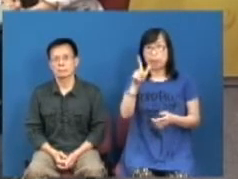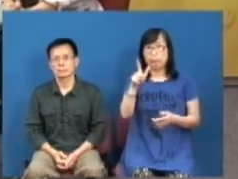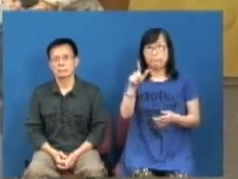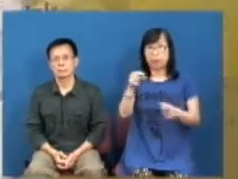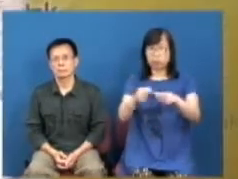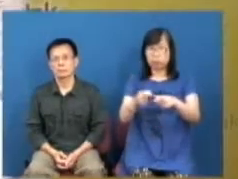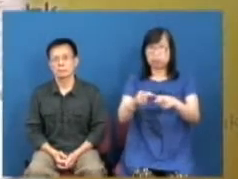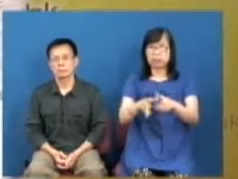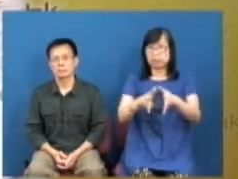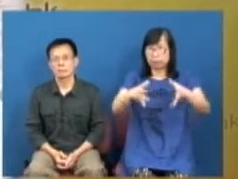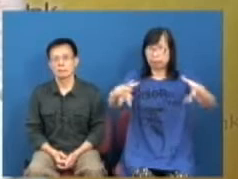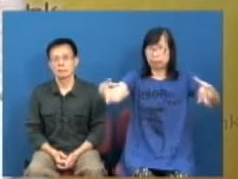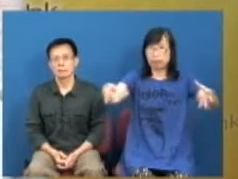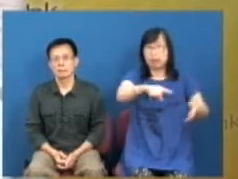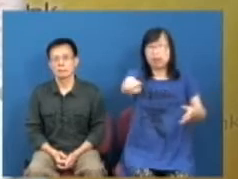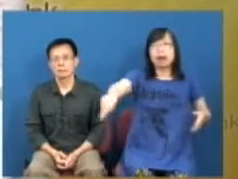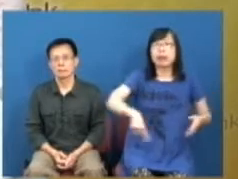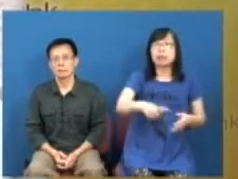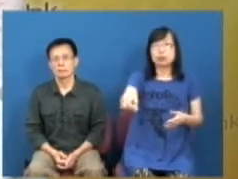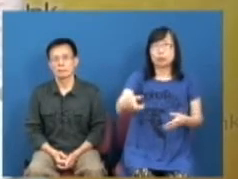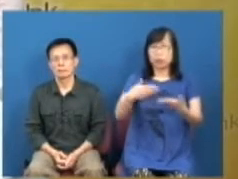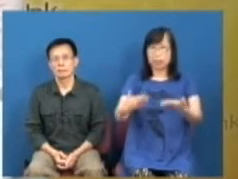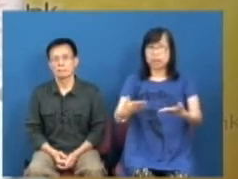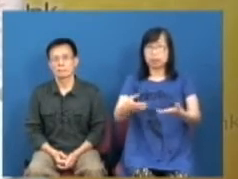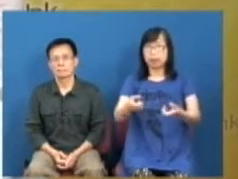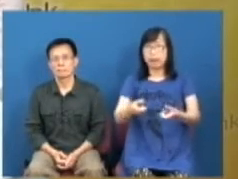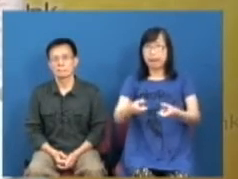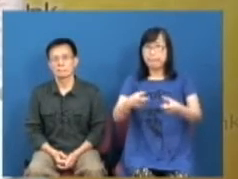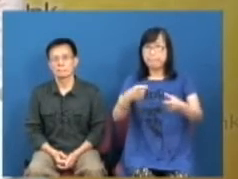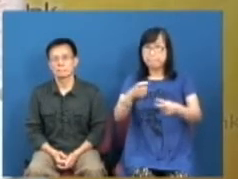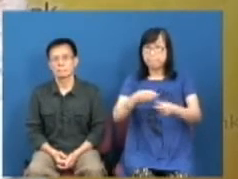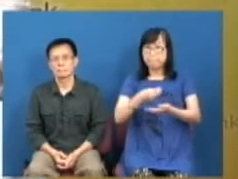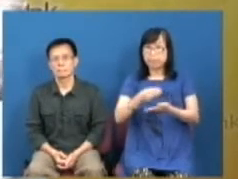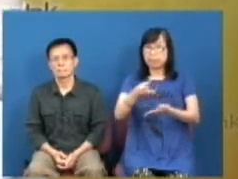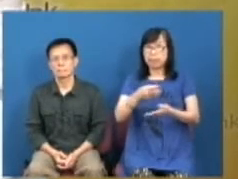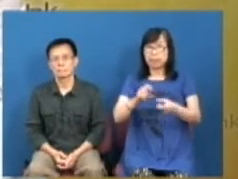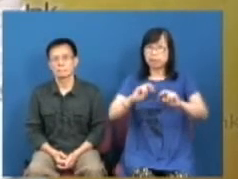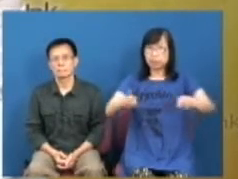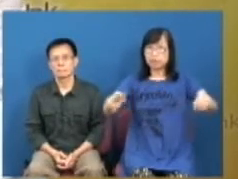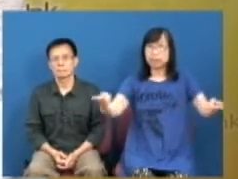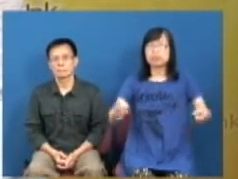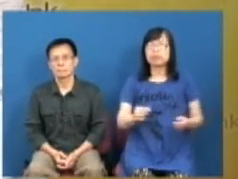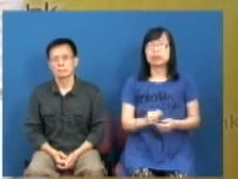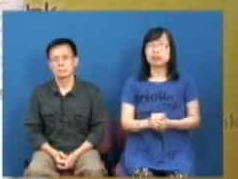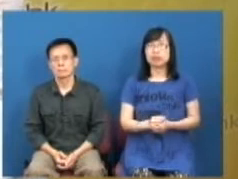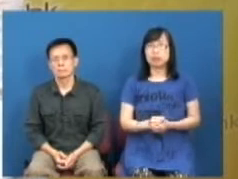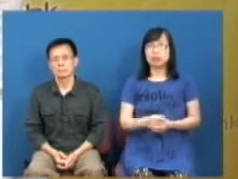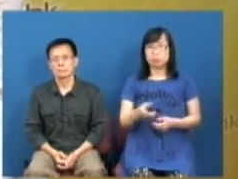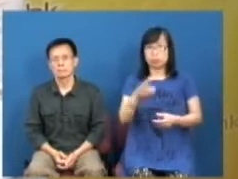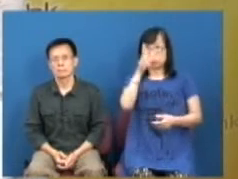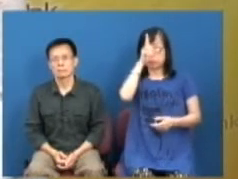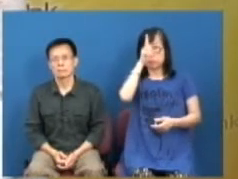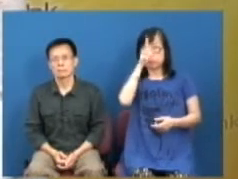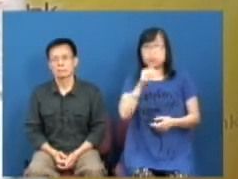地，係會嚟緊喺今年嘅勾地表，以至其他嘅即係土地發展去嚟俾無論政府